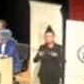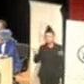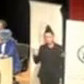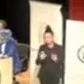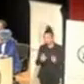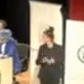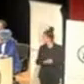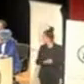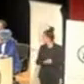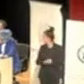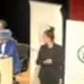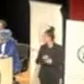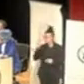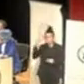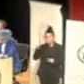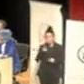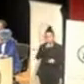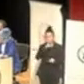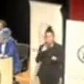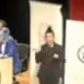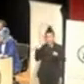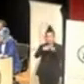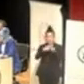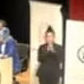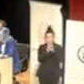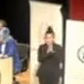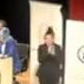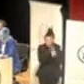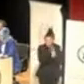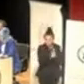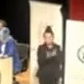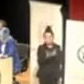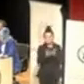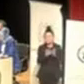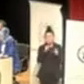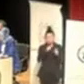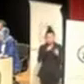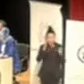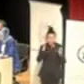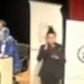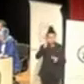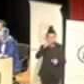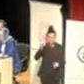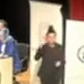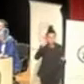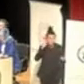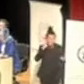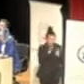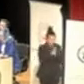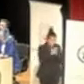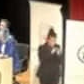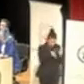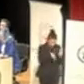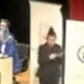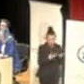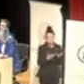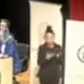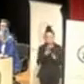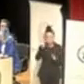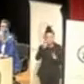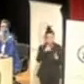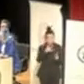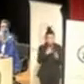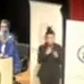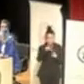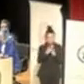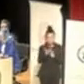Burada son eklenen kitaplar, o gün için en çok dinlenen kitaplar, geçen ay en çok dinlenen